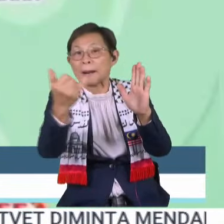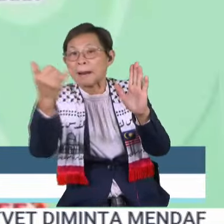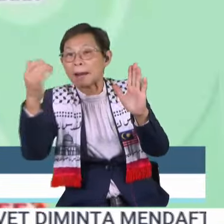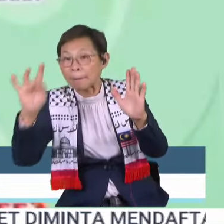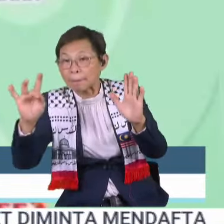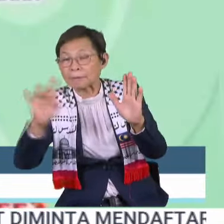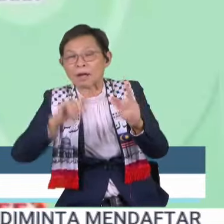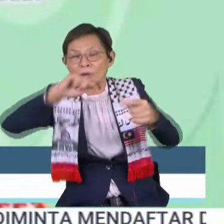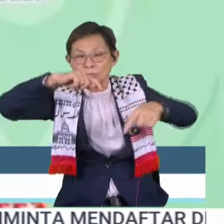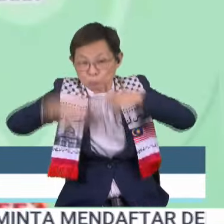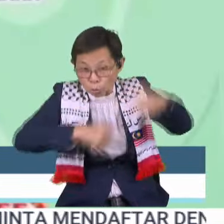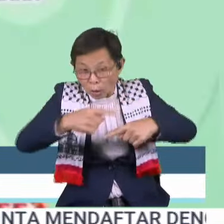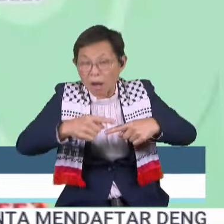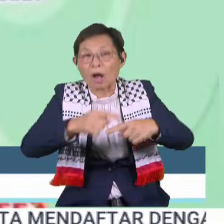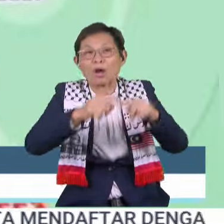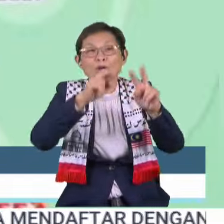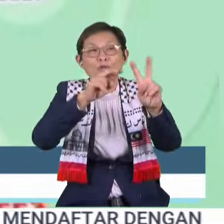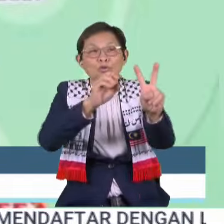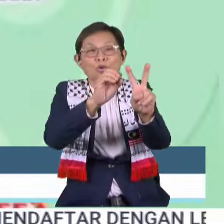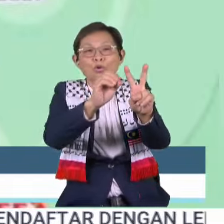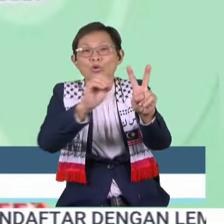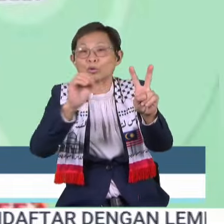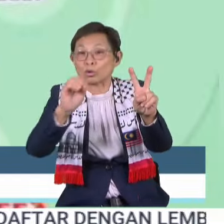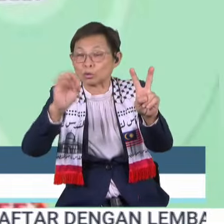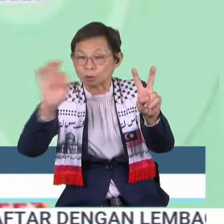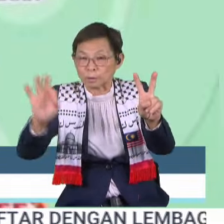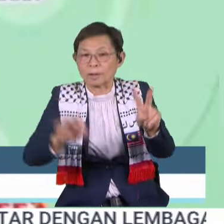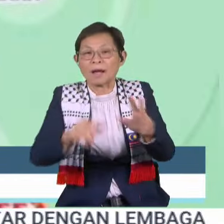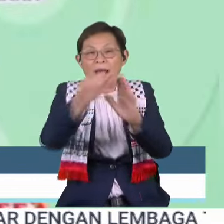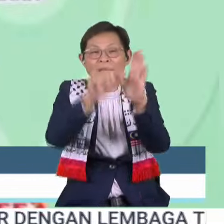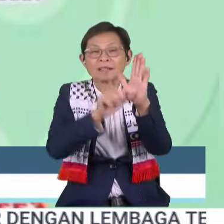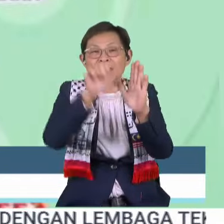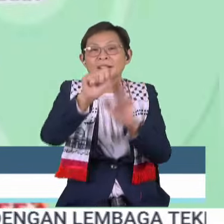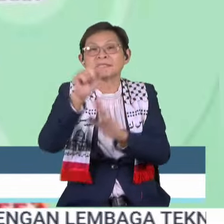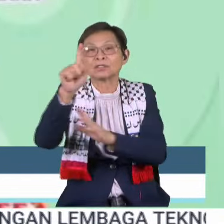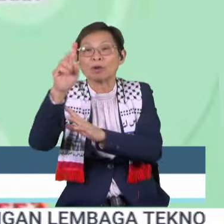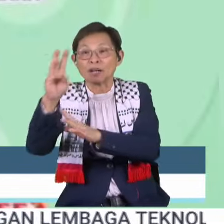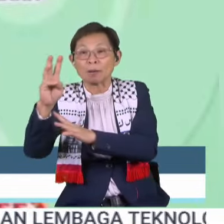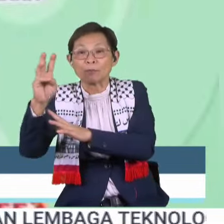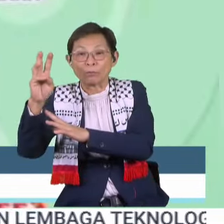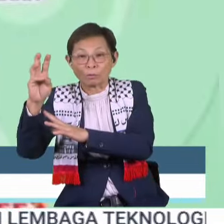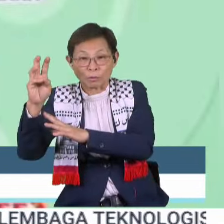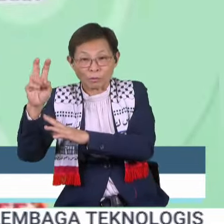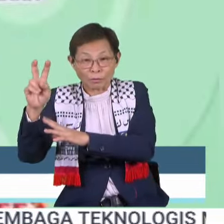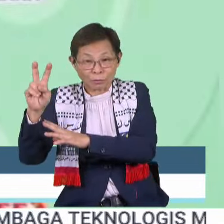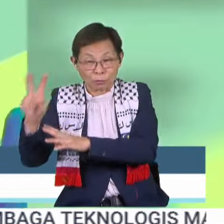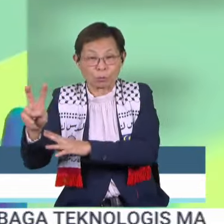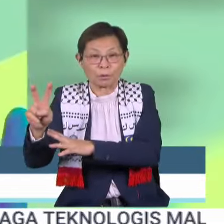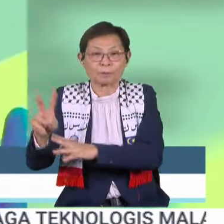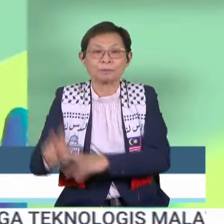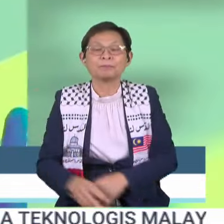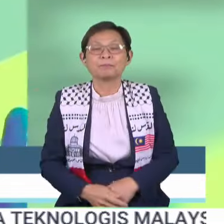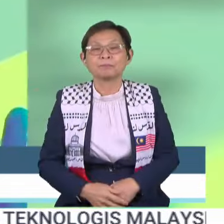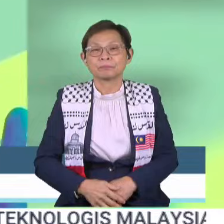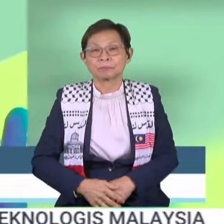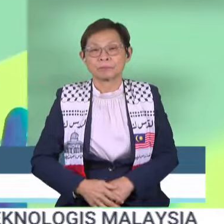dan pindaan 2019 akta a1602 termasuk pelan transisi